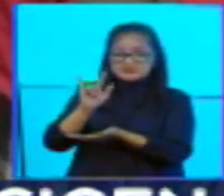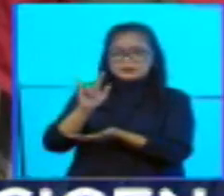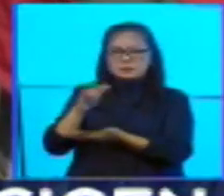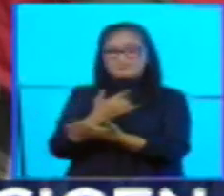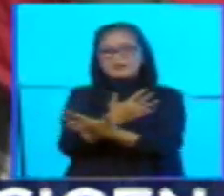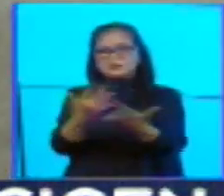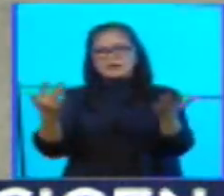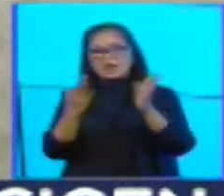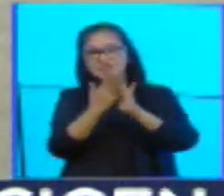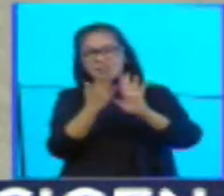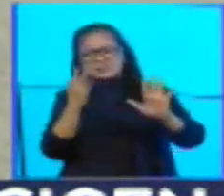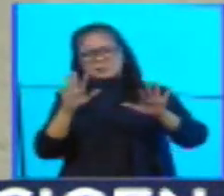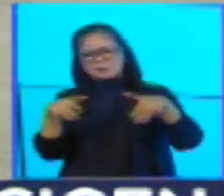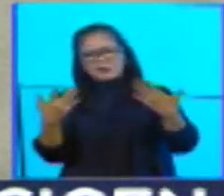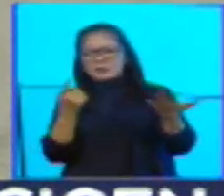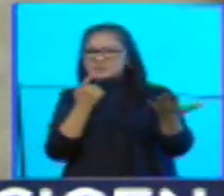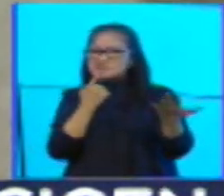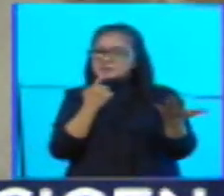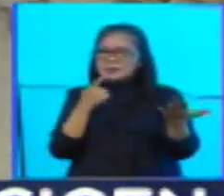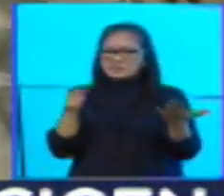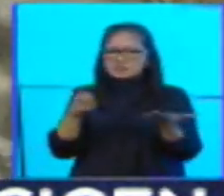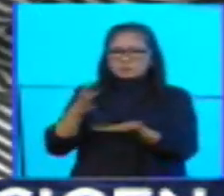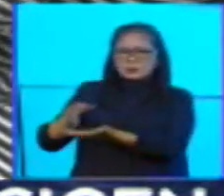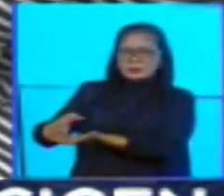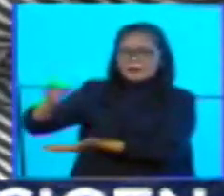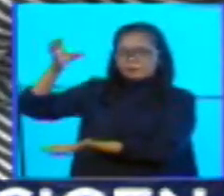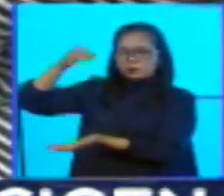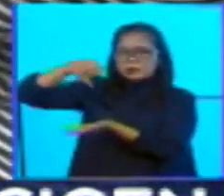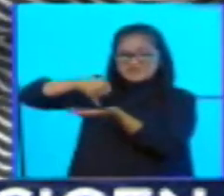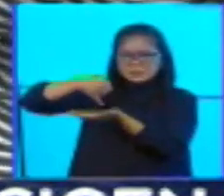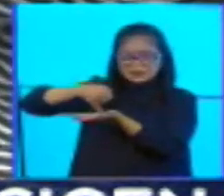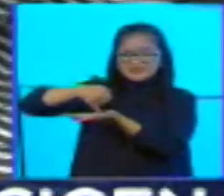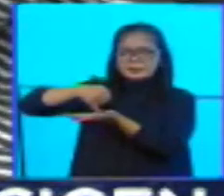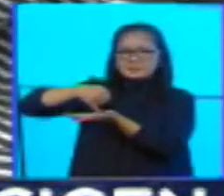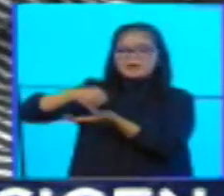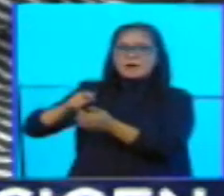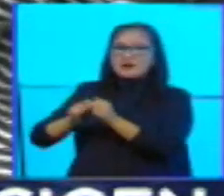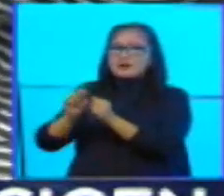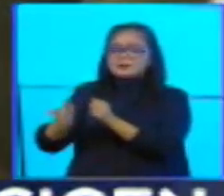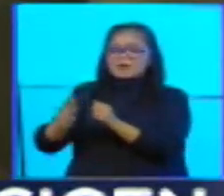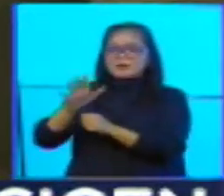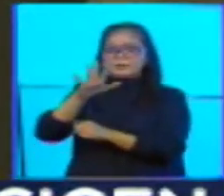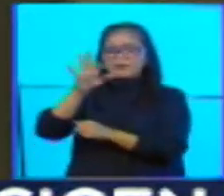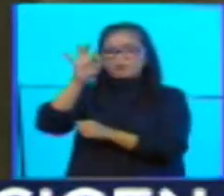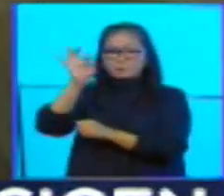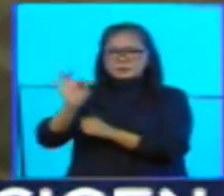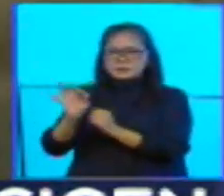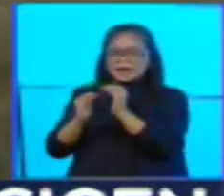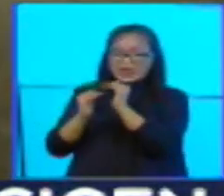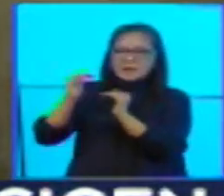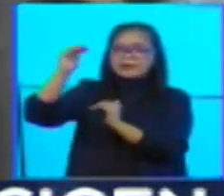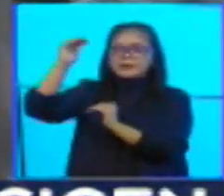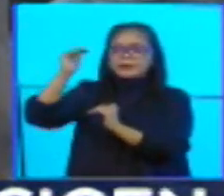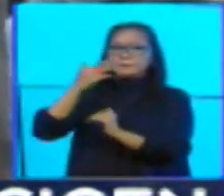untuk mengisi tabung oksigen dengan harga yang sudah naik 50%. Jika sebelumnya pengisian oksigen untuk tabung kecil seharga